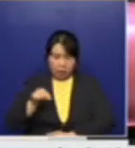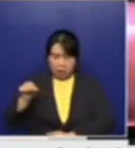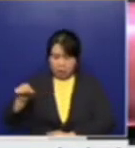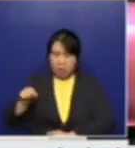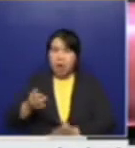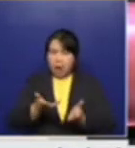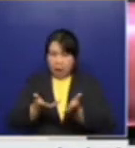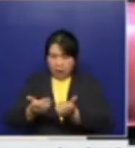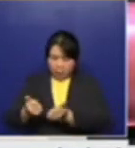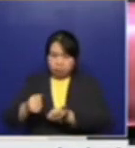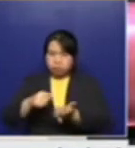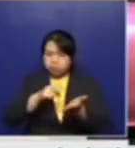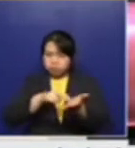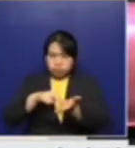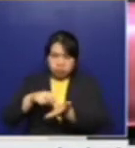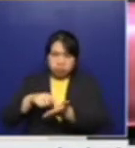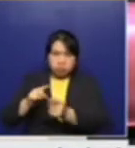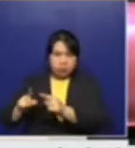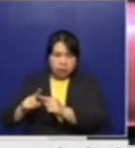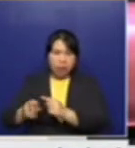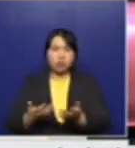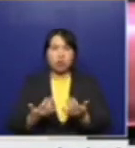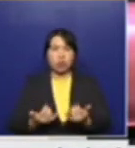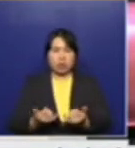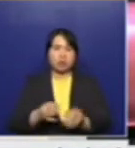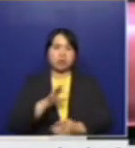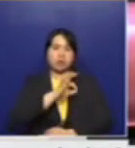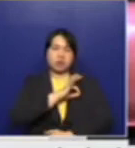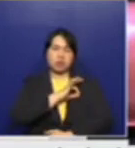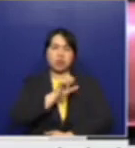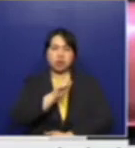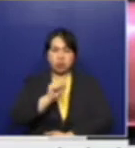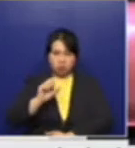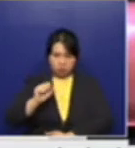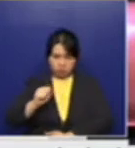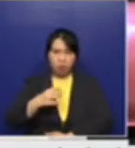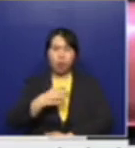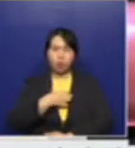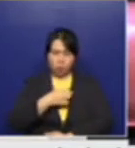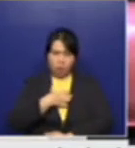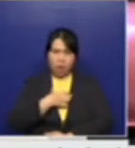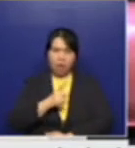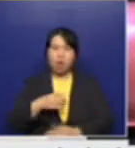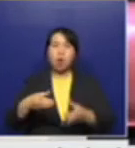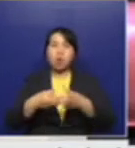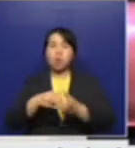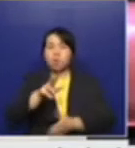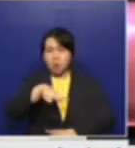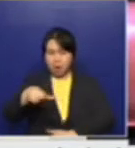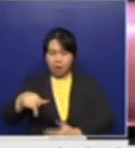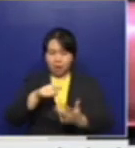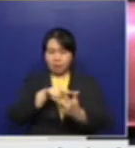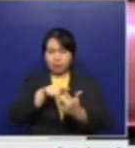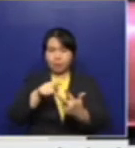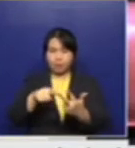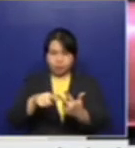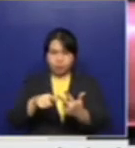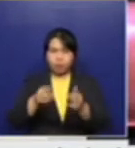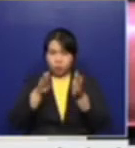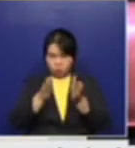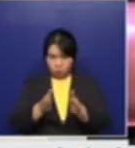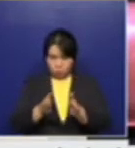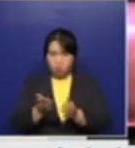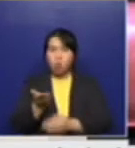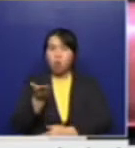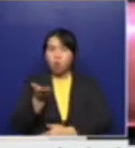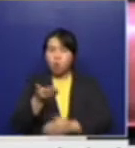ไปนี่คือความตั้งใจของสมาชิกสภาผู้แทนราษฎรพรรคเพื่อไทยทั้ง3ยติเพราะฉะนั้นวันนี้ผม